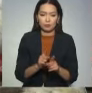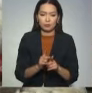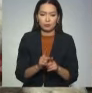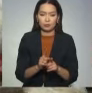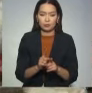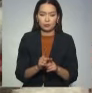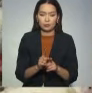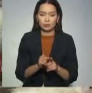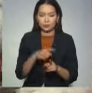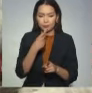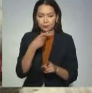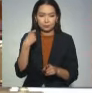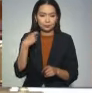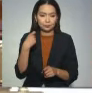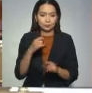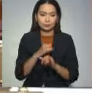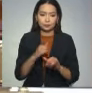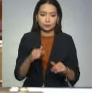только 7, говорит президент.